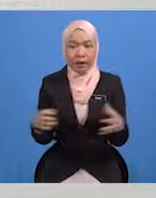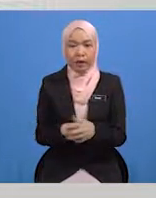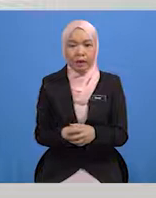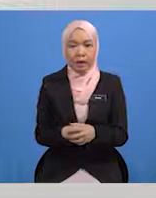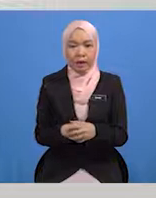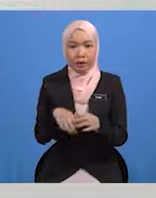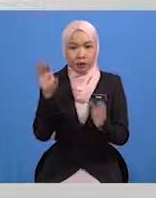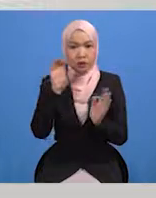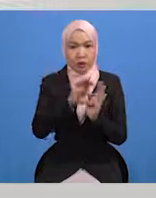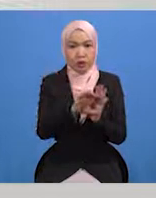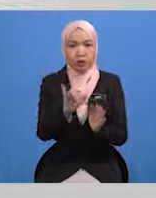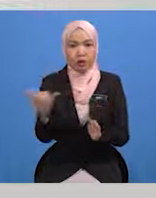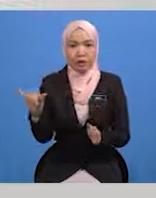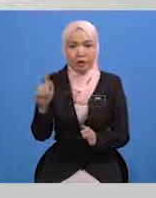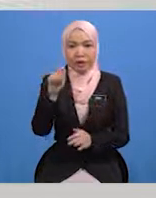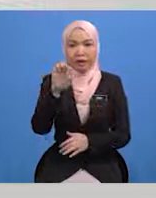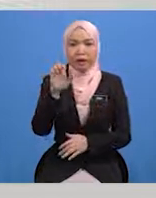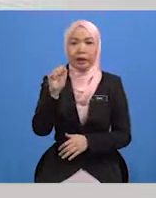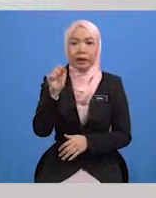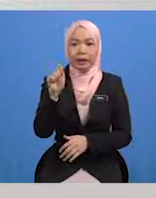atau teater.